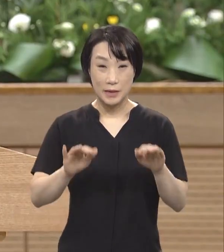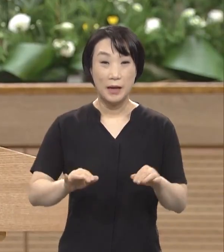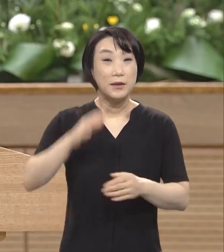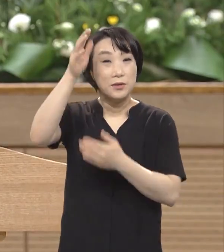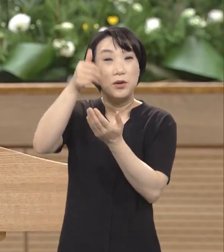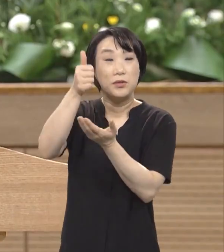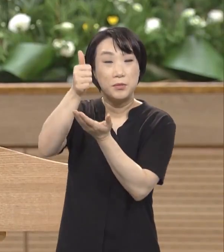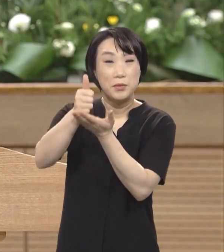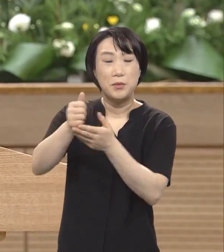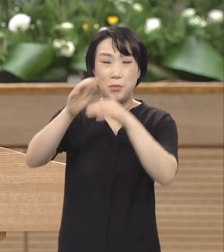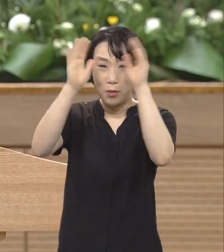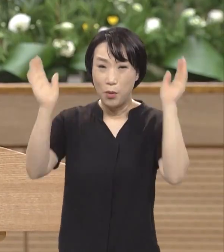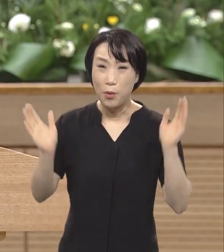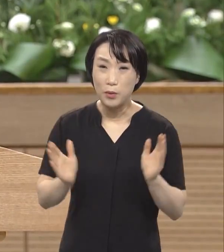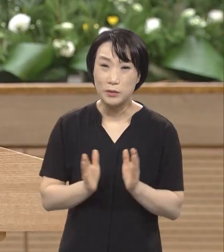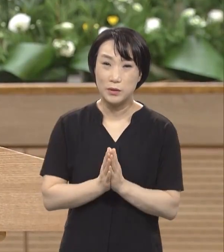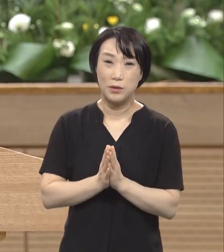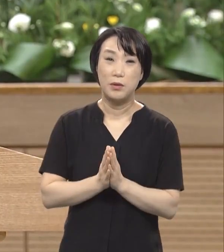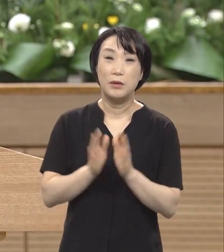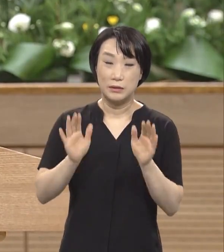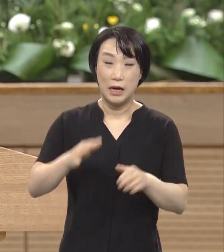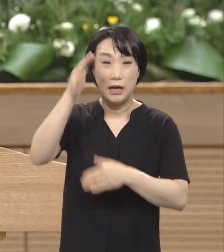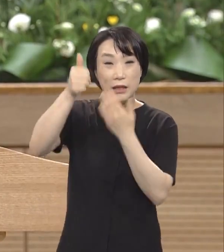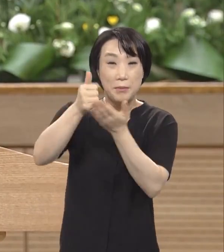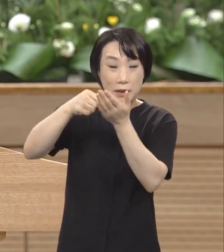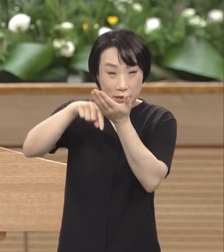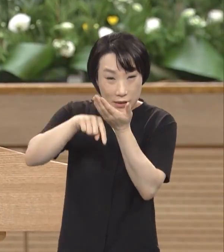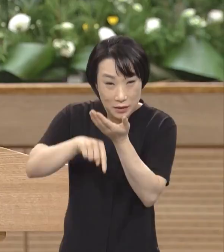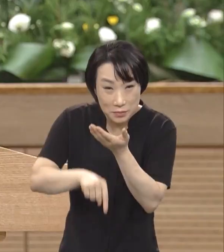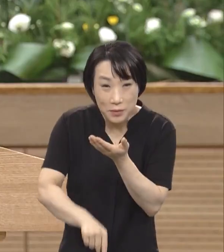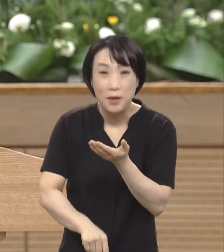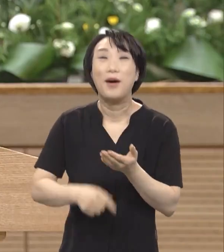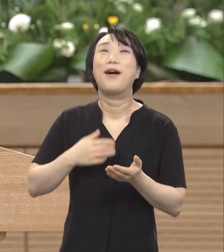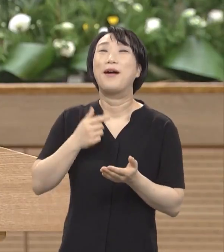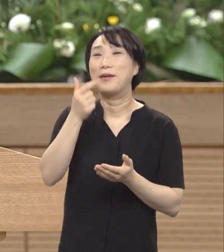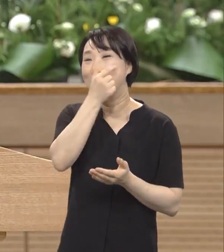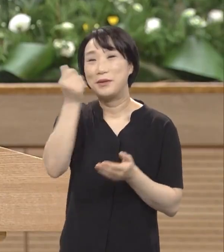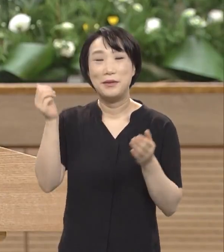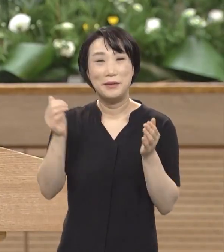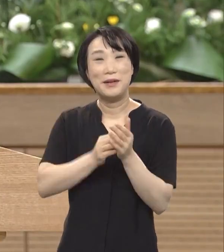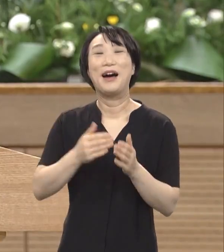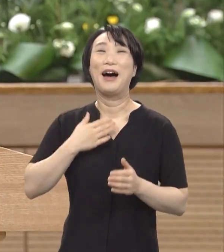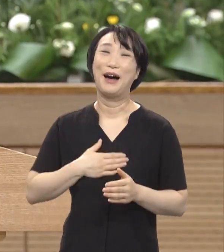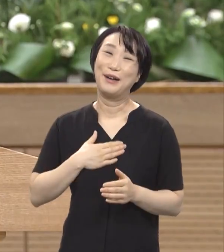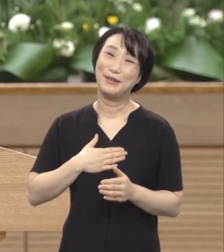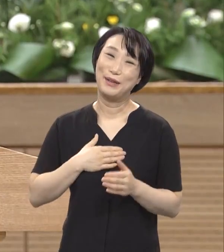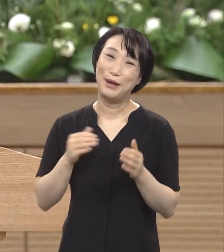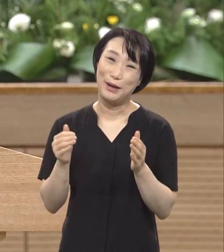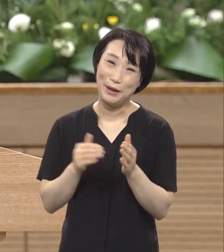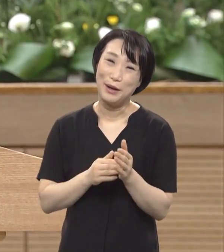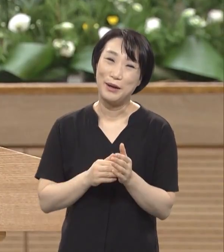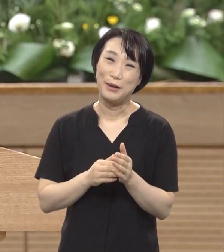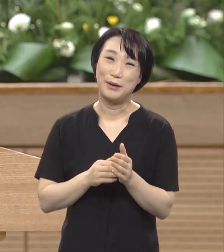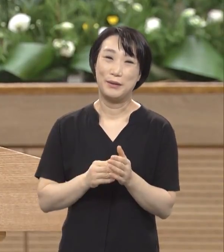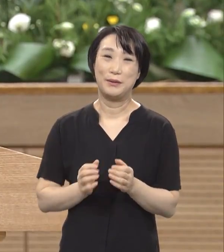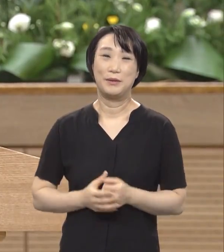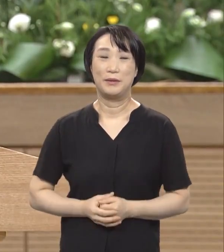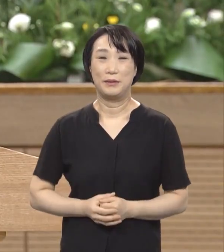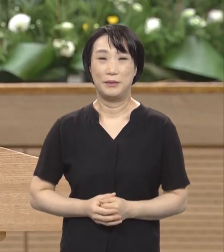성령은 모든 것, 하나님의 깊은 것이라도 통달하시느니라.